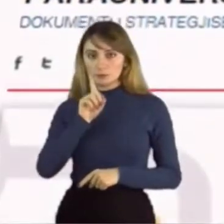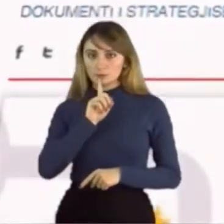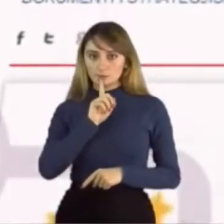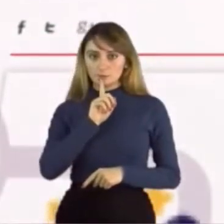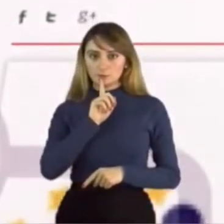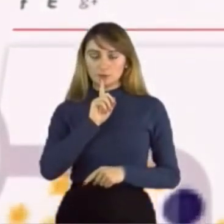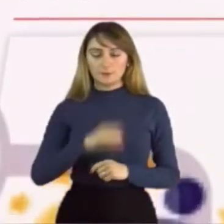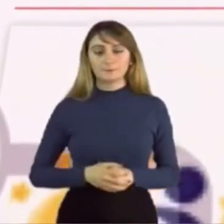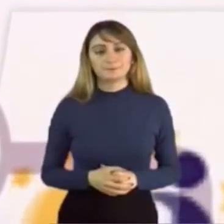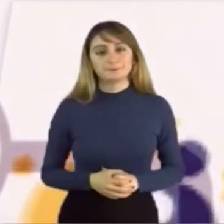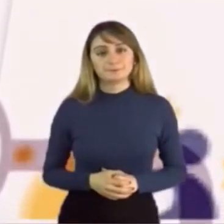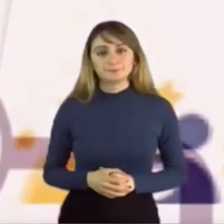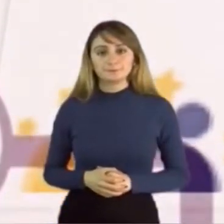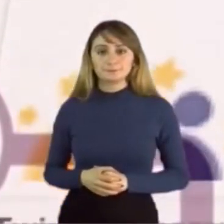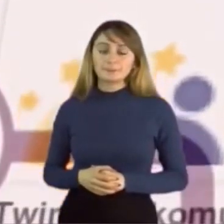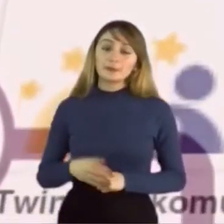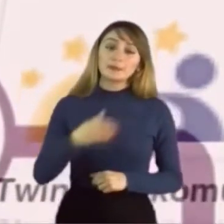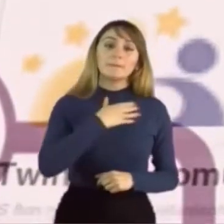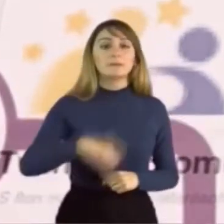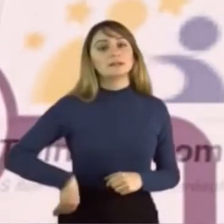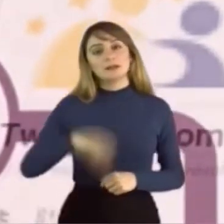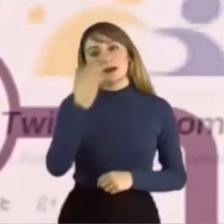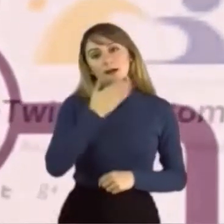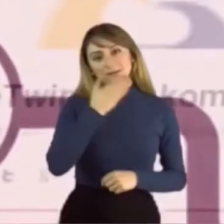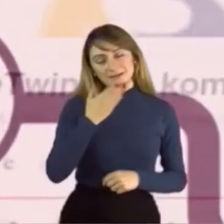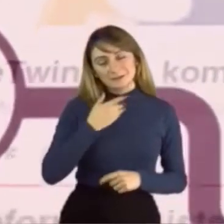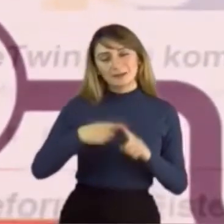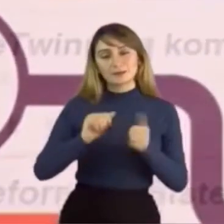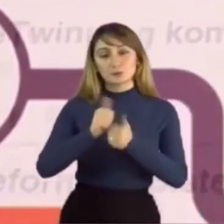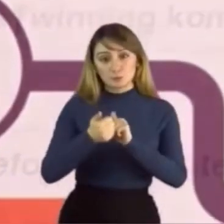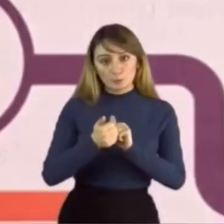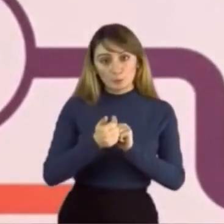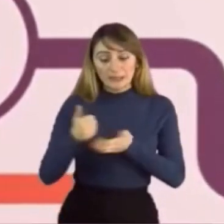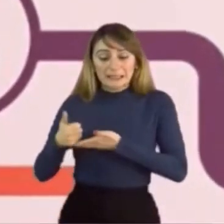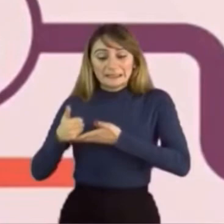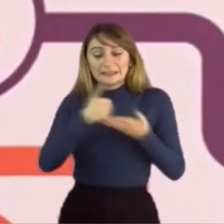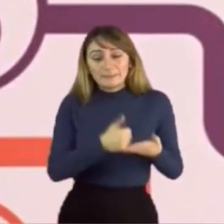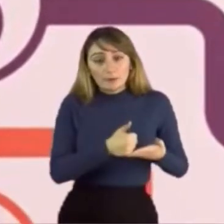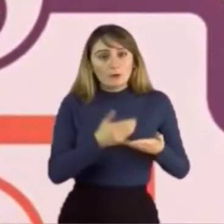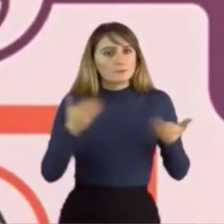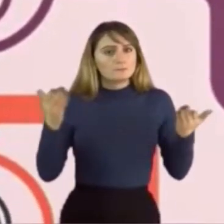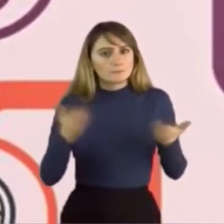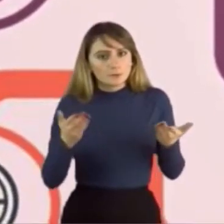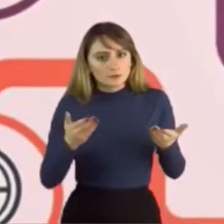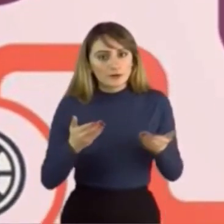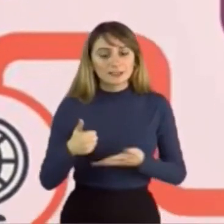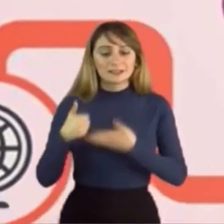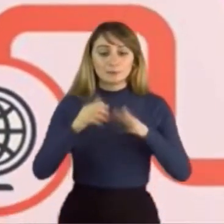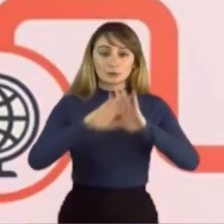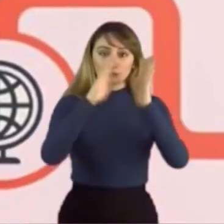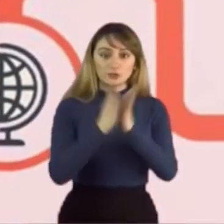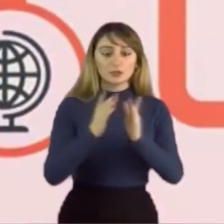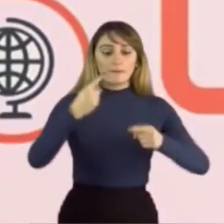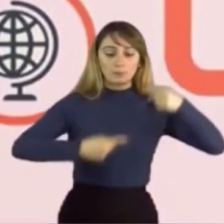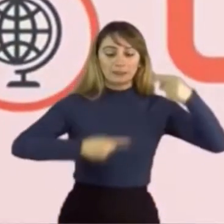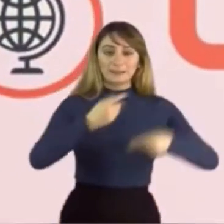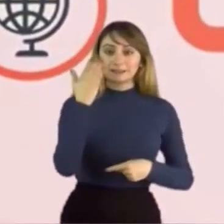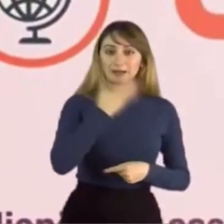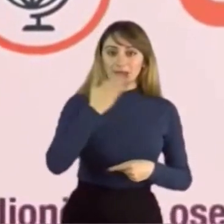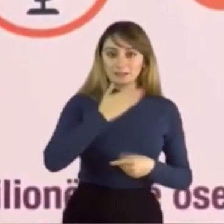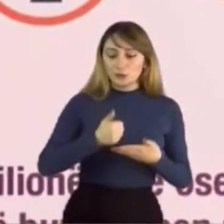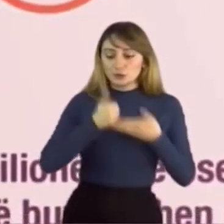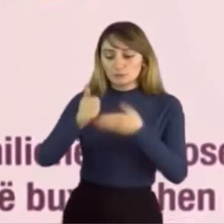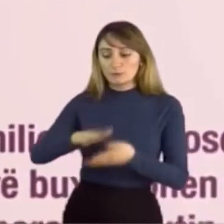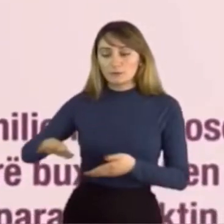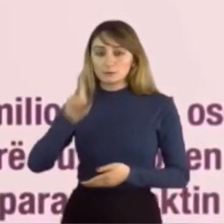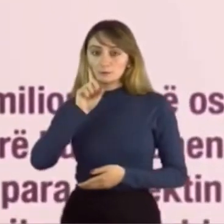institucional i këtij projekti, do të bëjë të mundur sigurimin e politikave afatgjata për përmirësimin e cilësisë së mësimdhënies, metodologjisë së